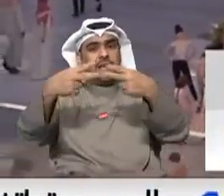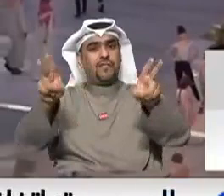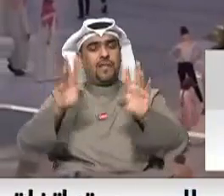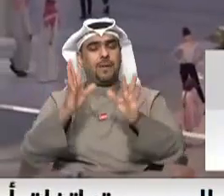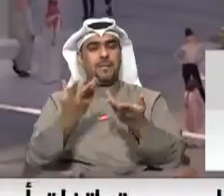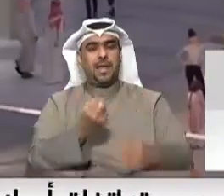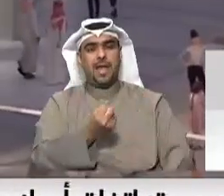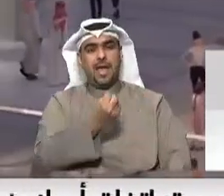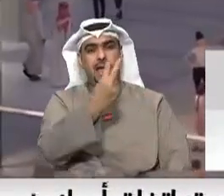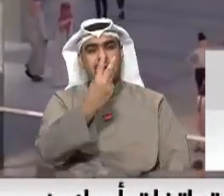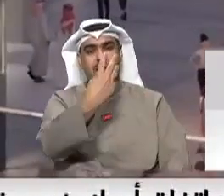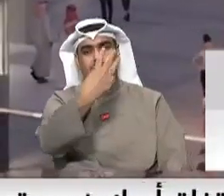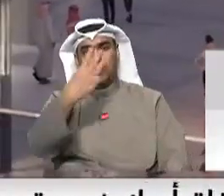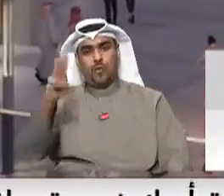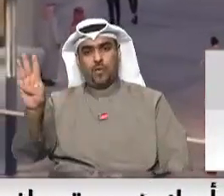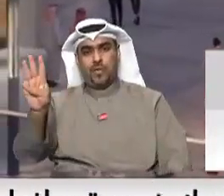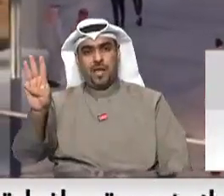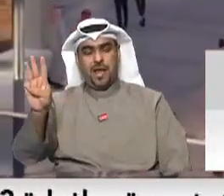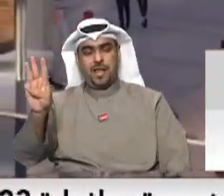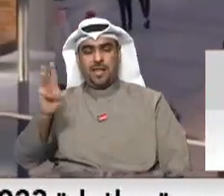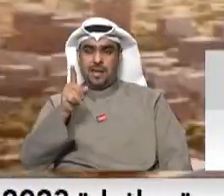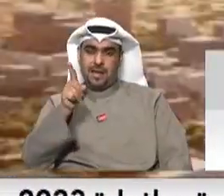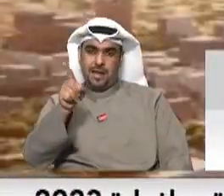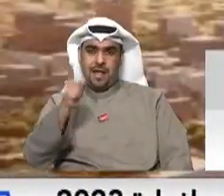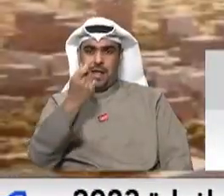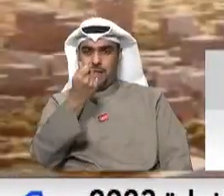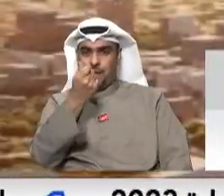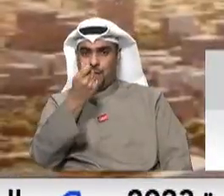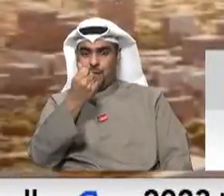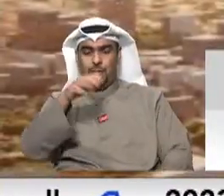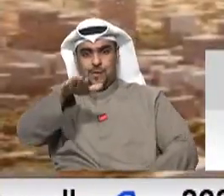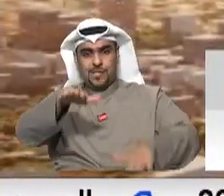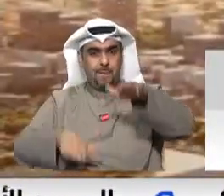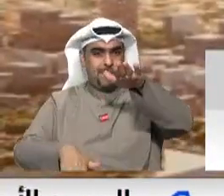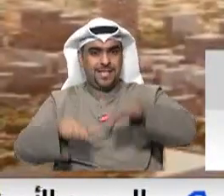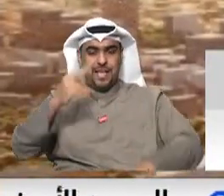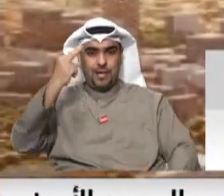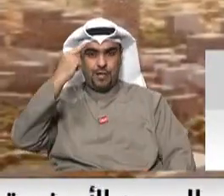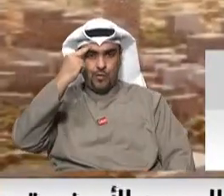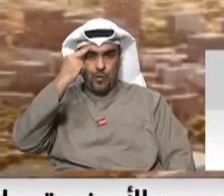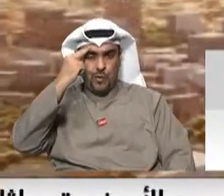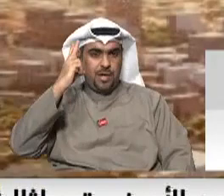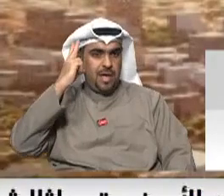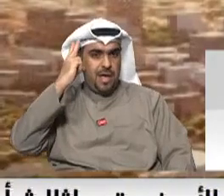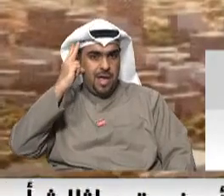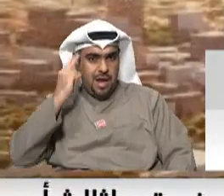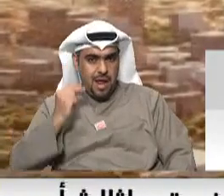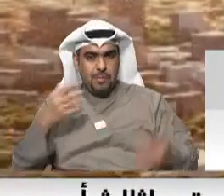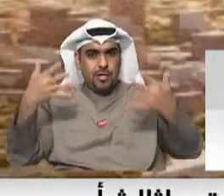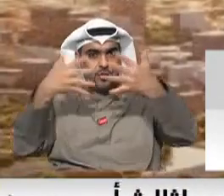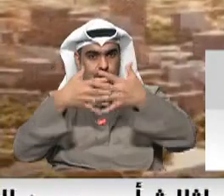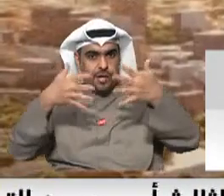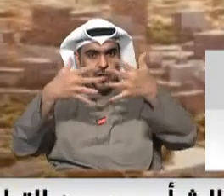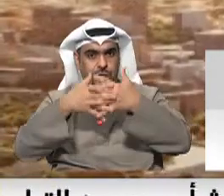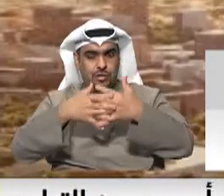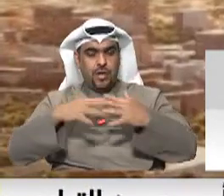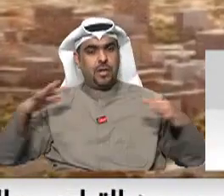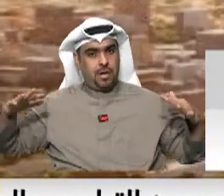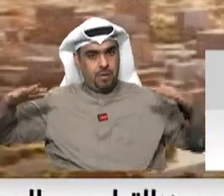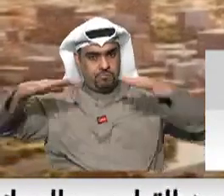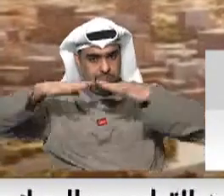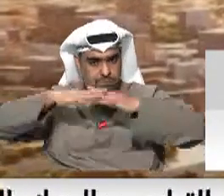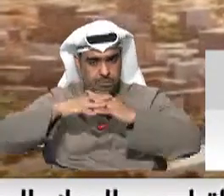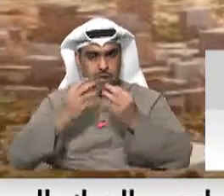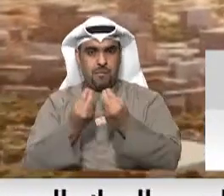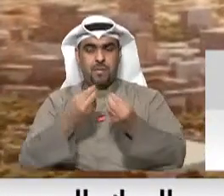تماشيا مع استراتيجيه صندوق الاستثمارات العامه الهادفه الى تمكين القطاع الخاص وتنويع مصادر الدخل